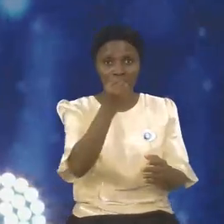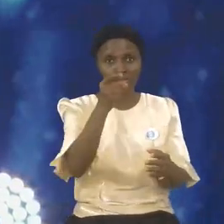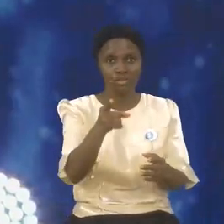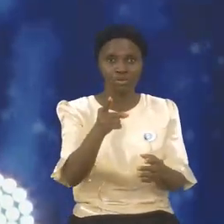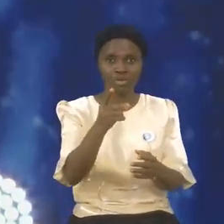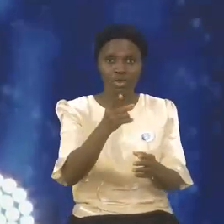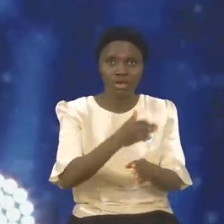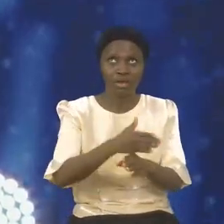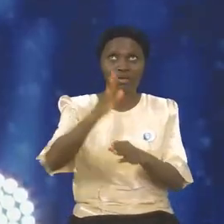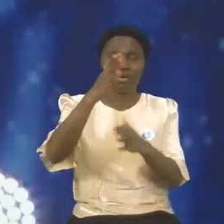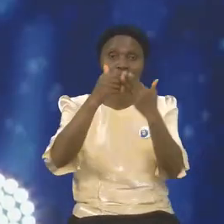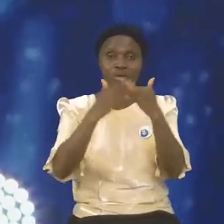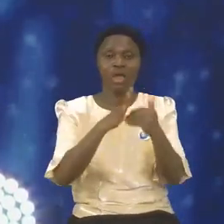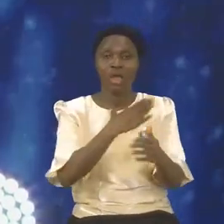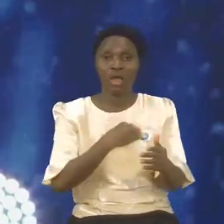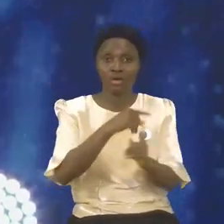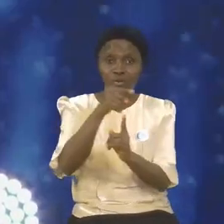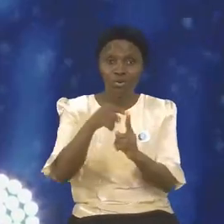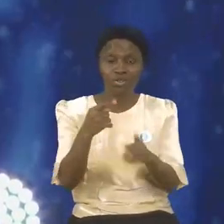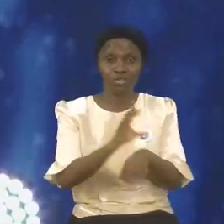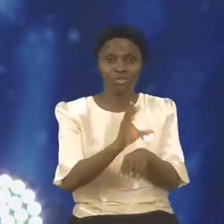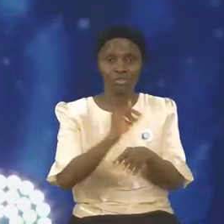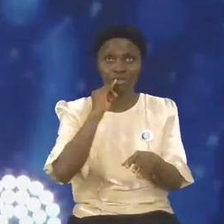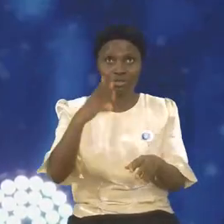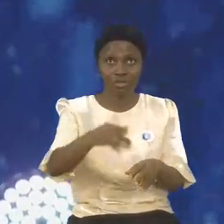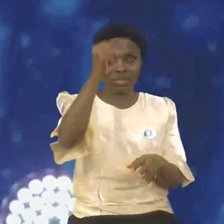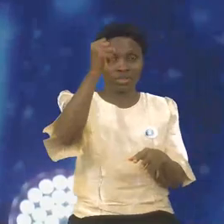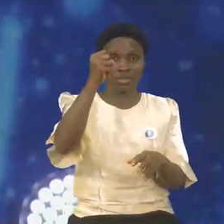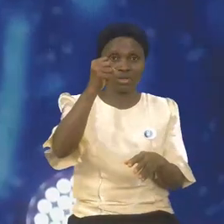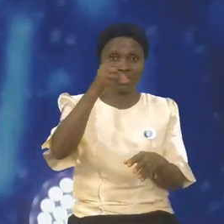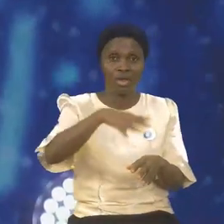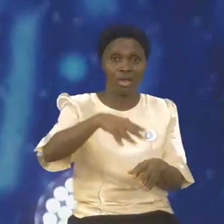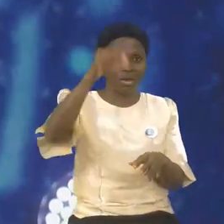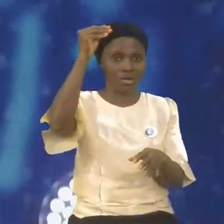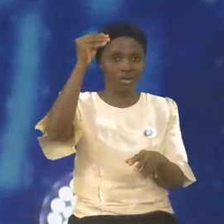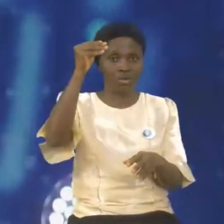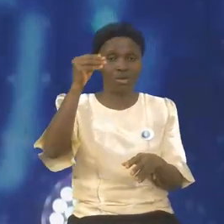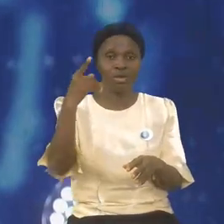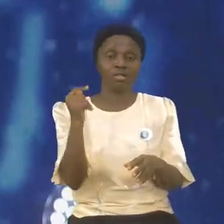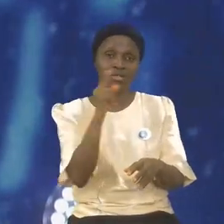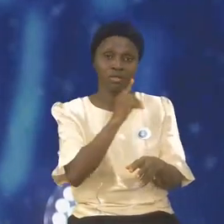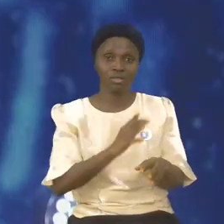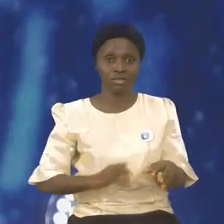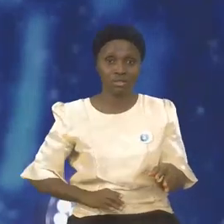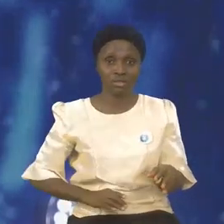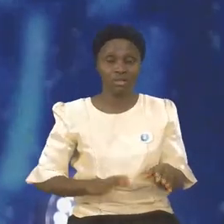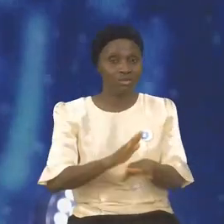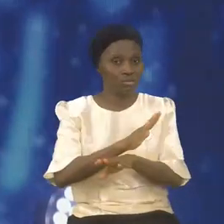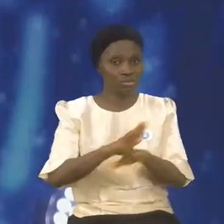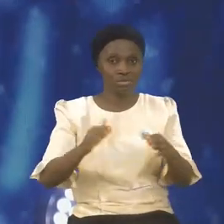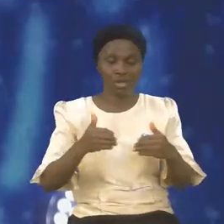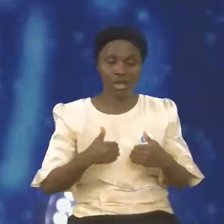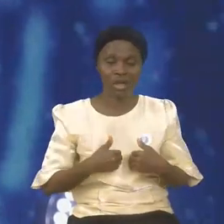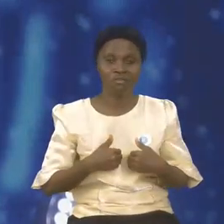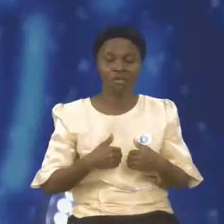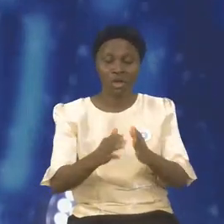ce que je vous dis de faire lorsque vous aurez fini je viendrai vous prendre et je vous aurais du monde lorsque